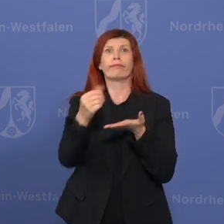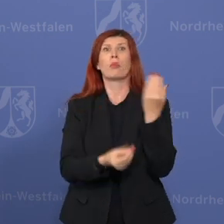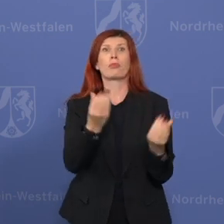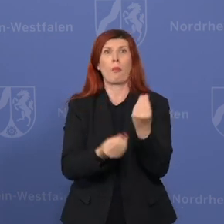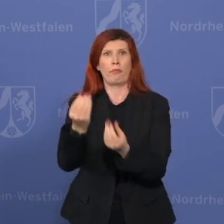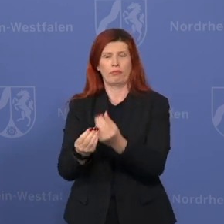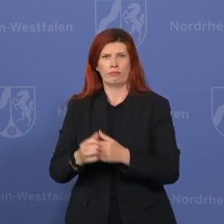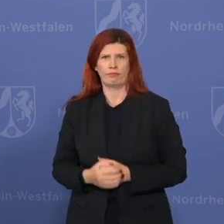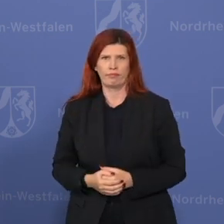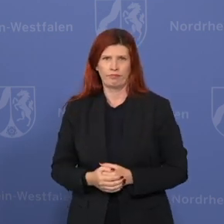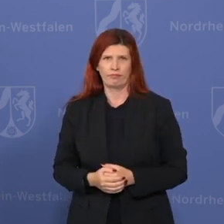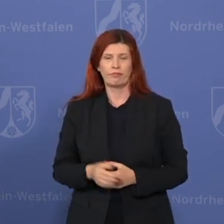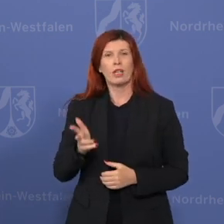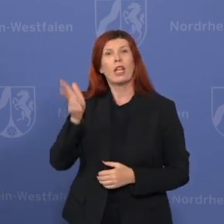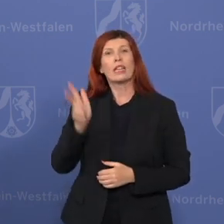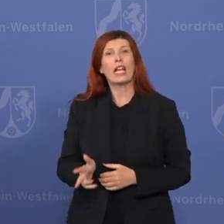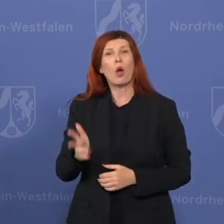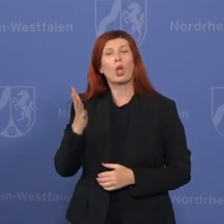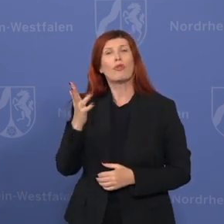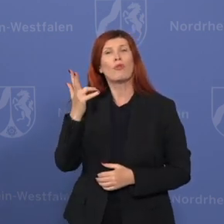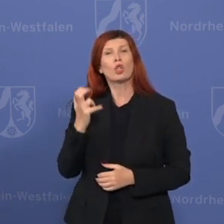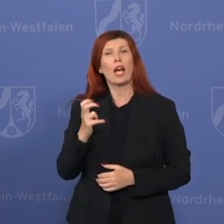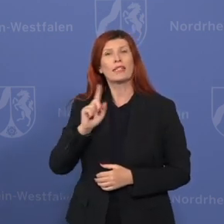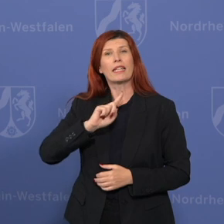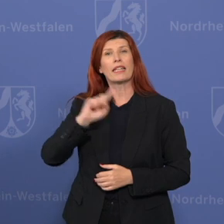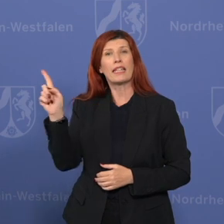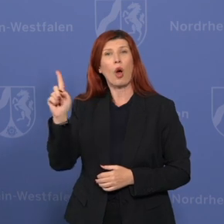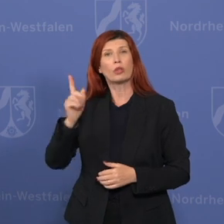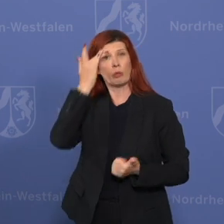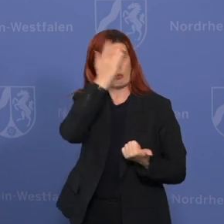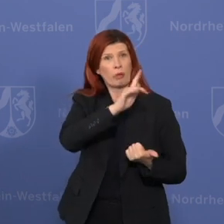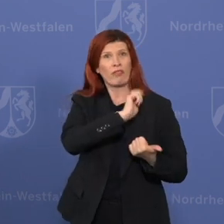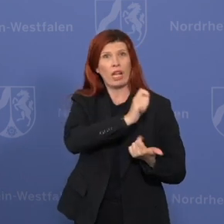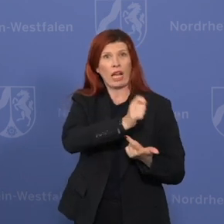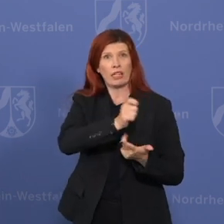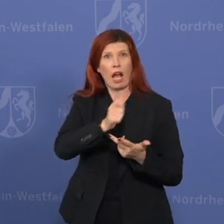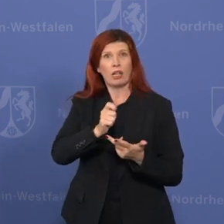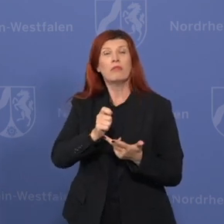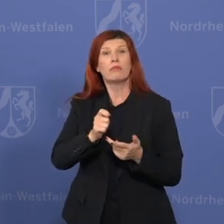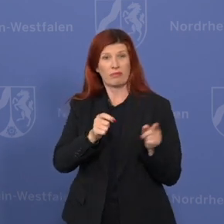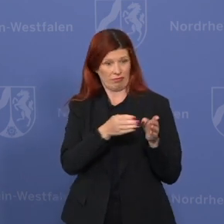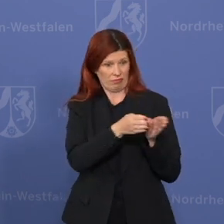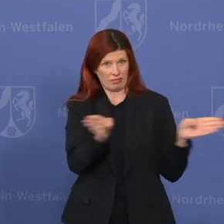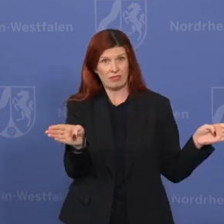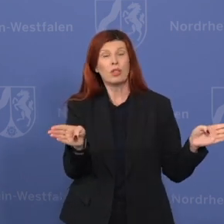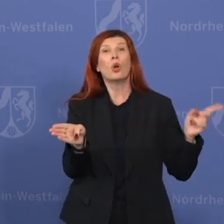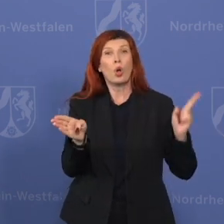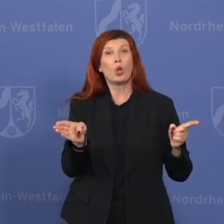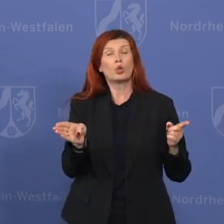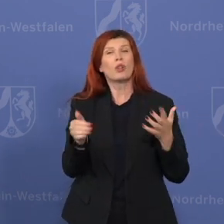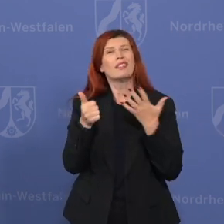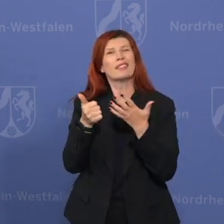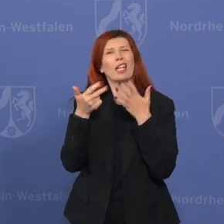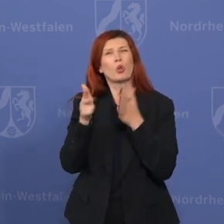allen 385.000 bisher bewilligten Anträgen wurden sogar 86% bis zum heutigen Tage